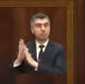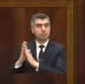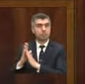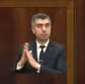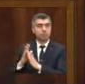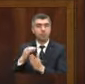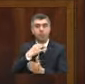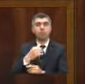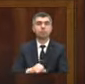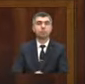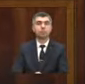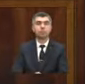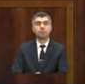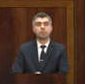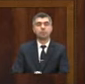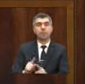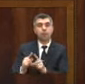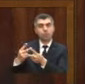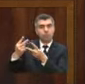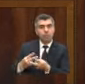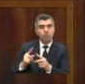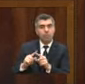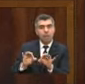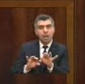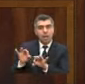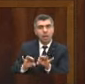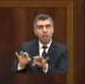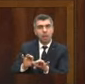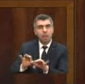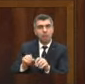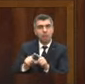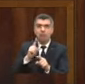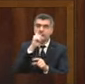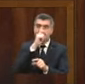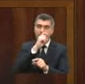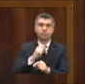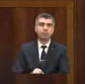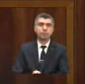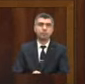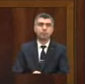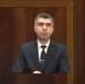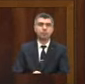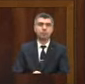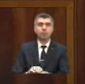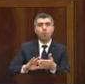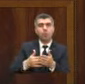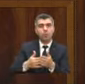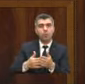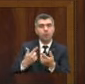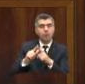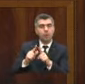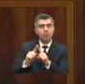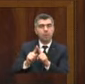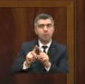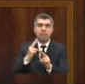الجنان لقينا أنه كانت الإجراءات كانت فيها صعوبات. انطلقنا إلى التسجيل